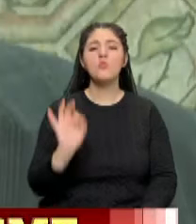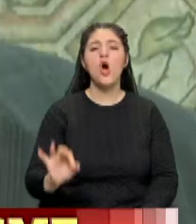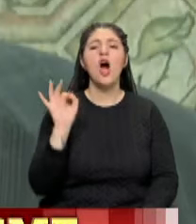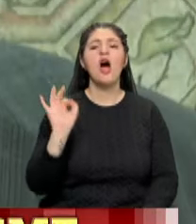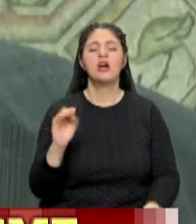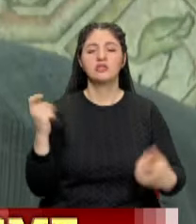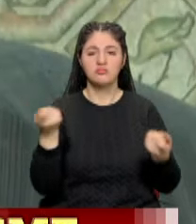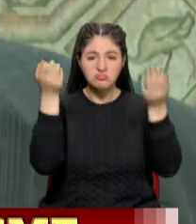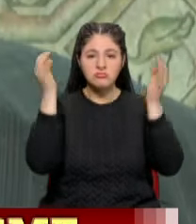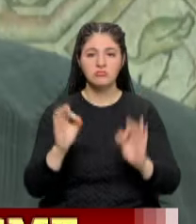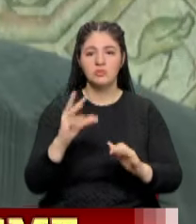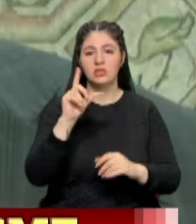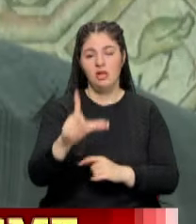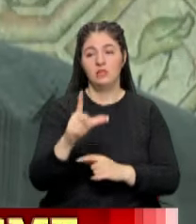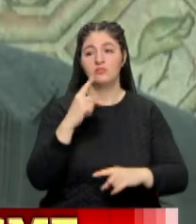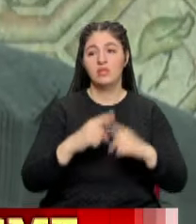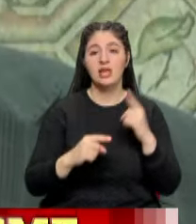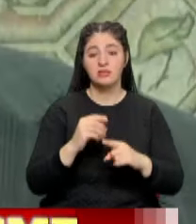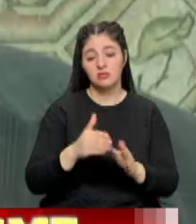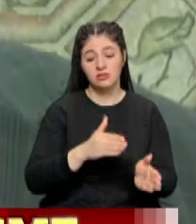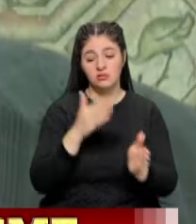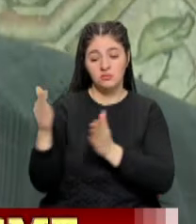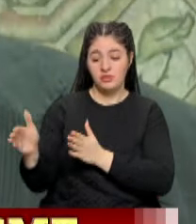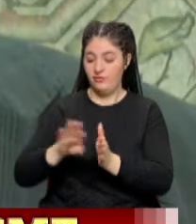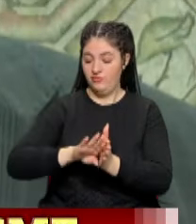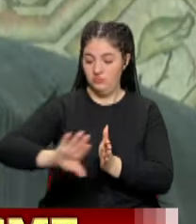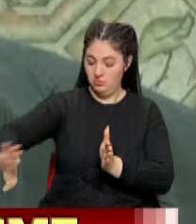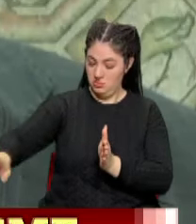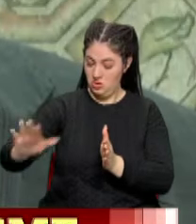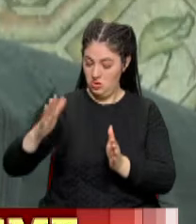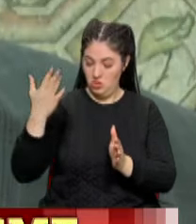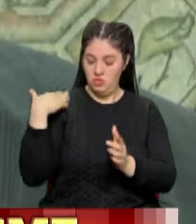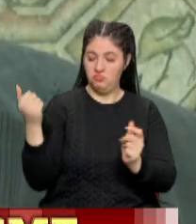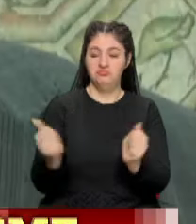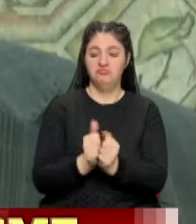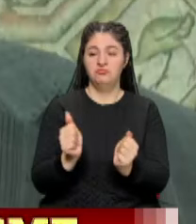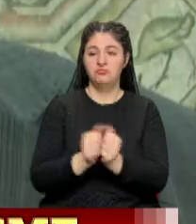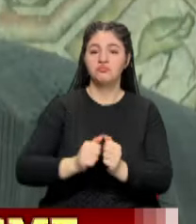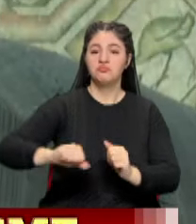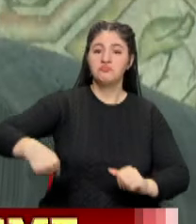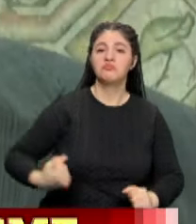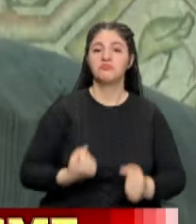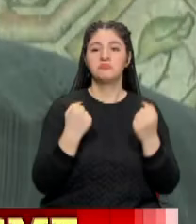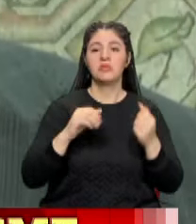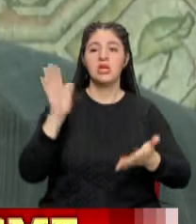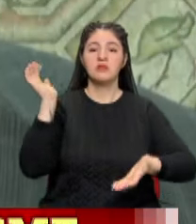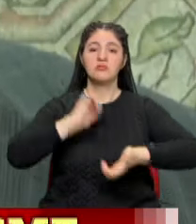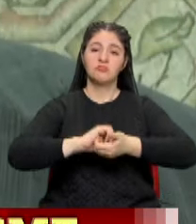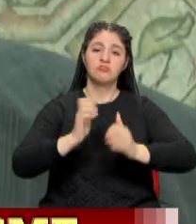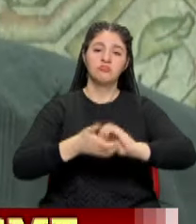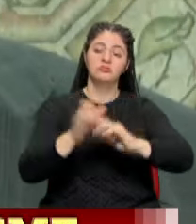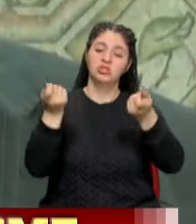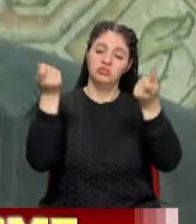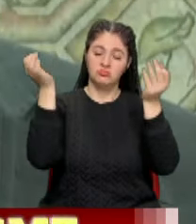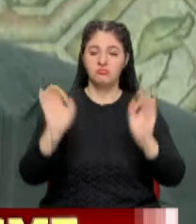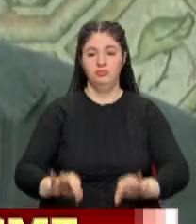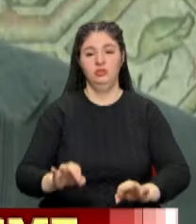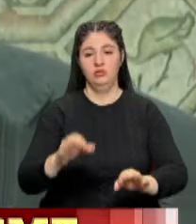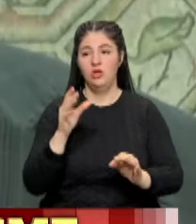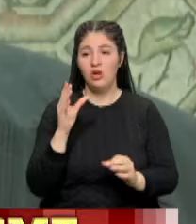devreye girmeli, siyaseti bir tarafa bırakmalı, omuz omuza, kol kola, el birliğiyle, iş